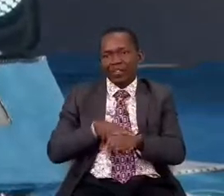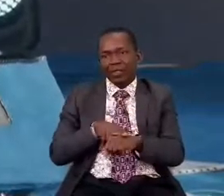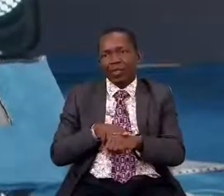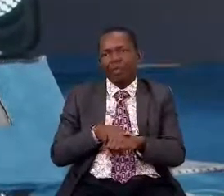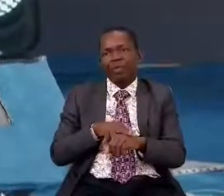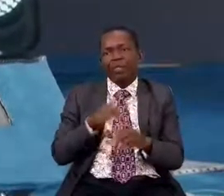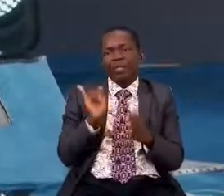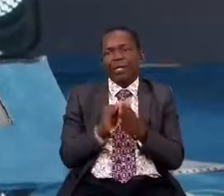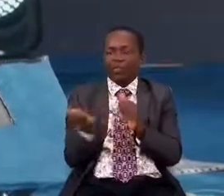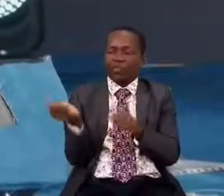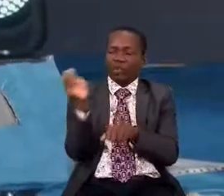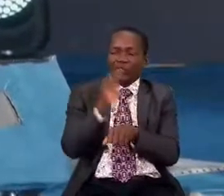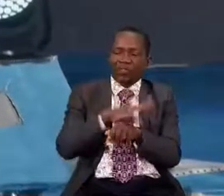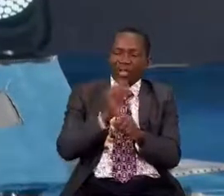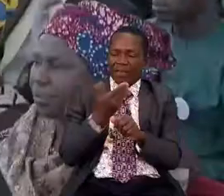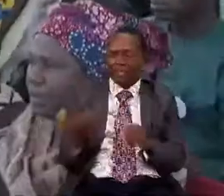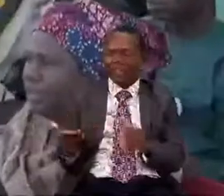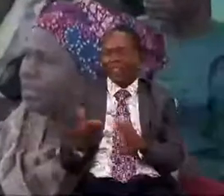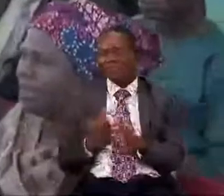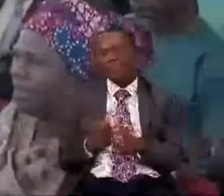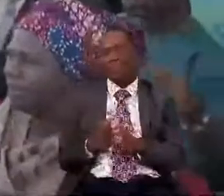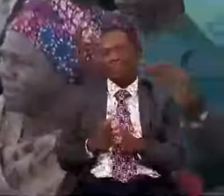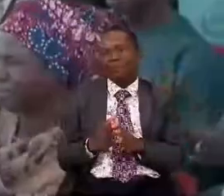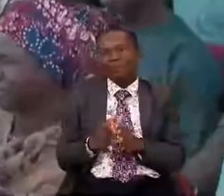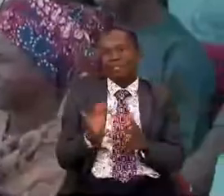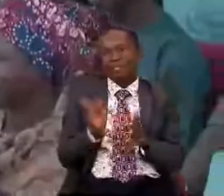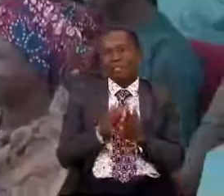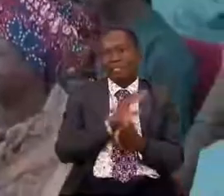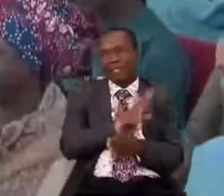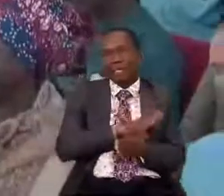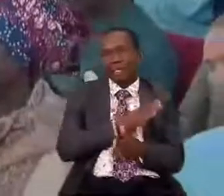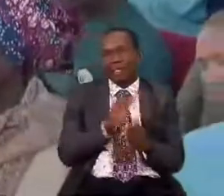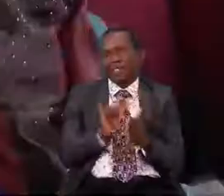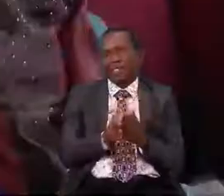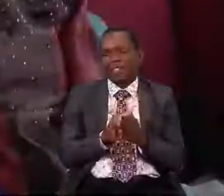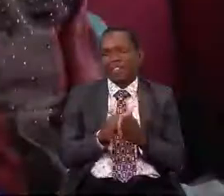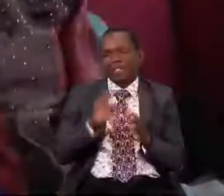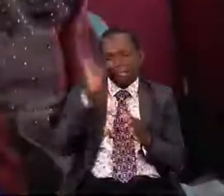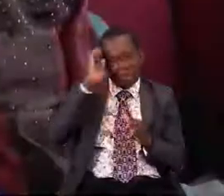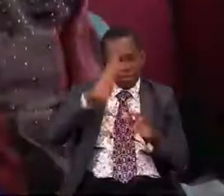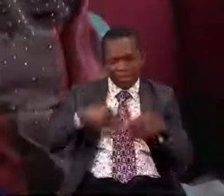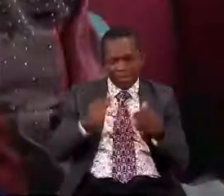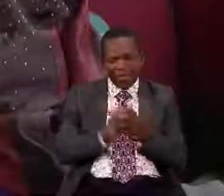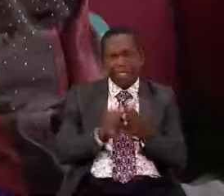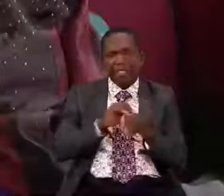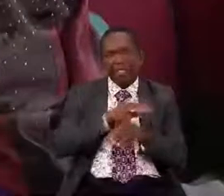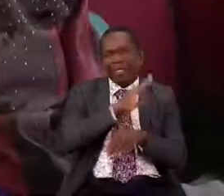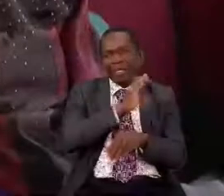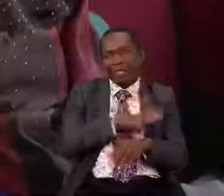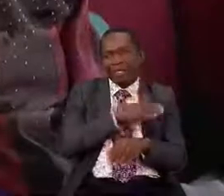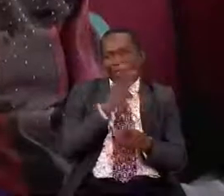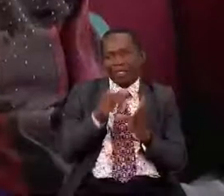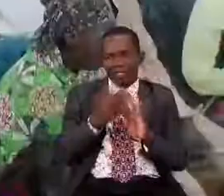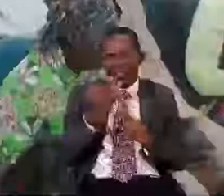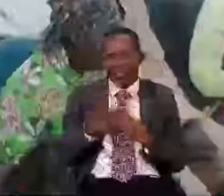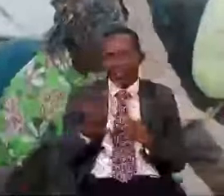nature conquérante, il te la donnera. Ils vont pas te vaincre. Ton monde ne va pas te vaincre. Le